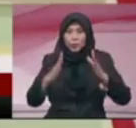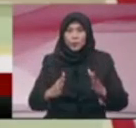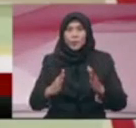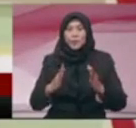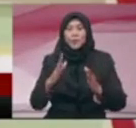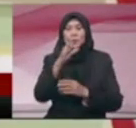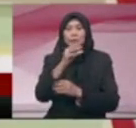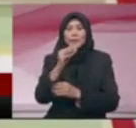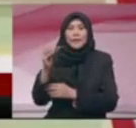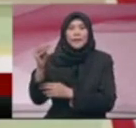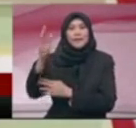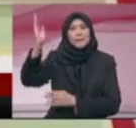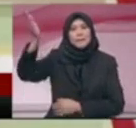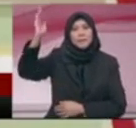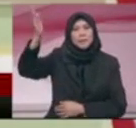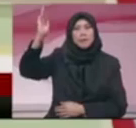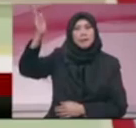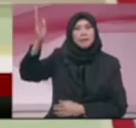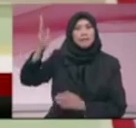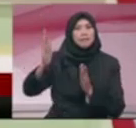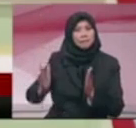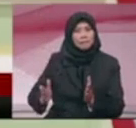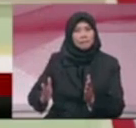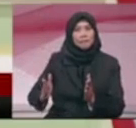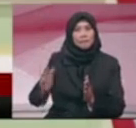serta pensyarah. Ya.